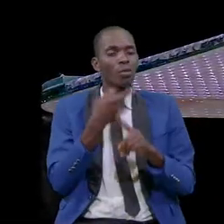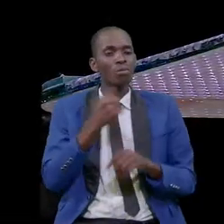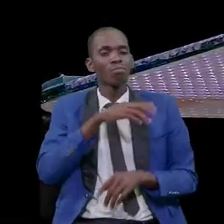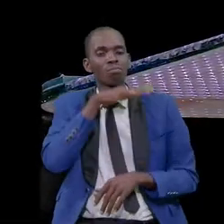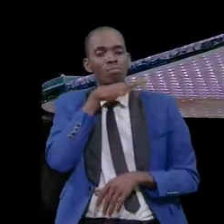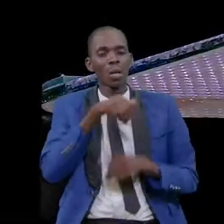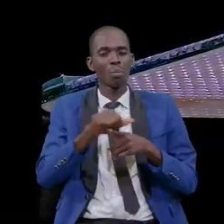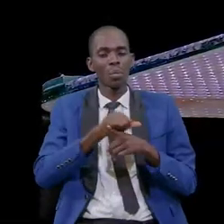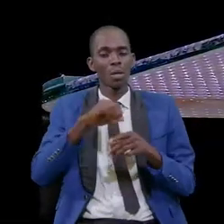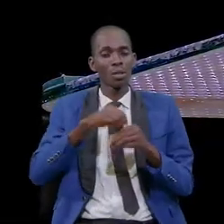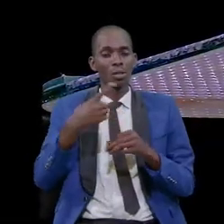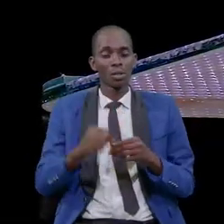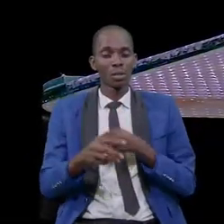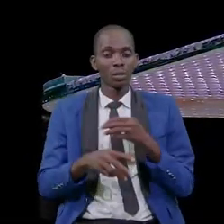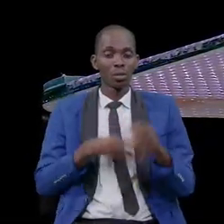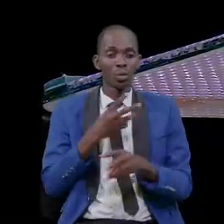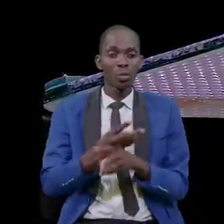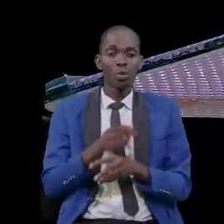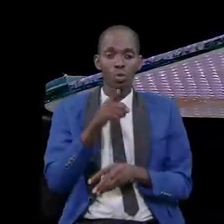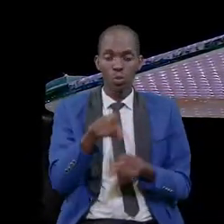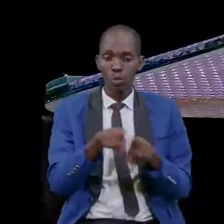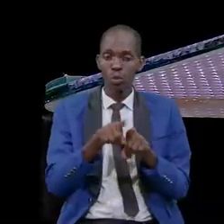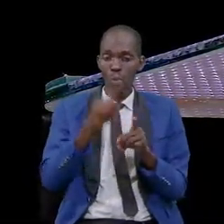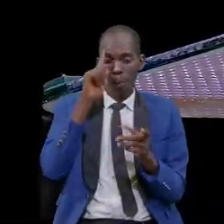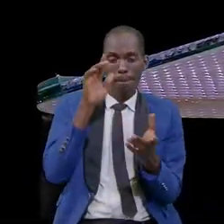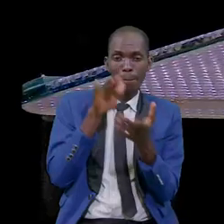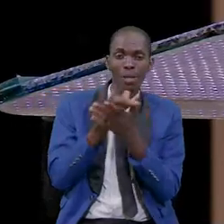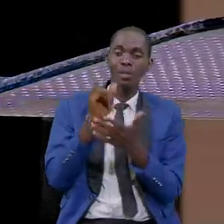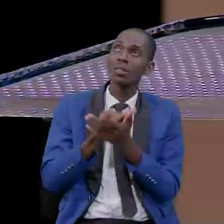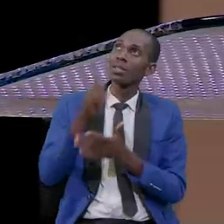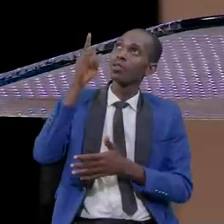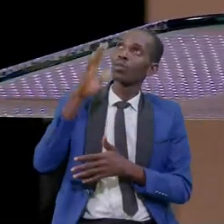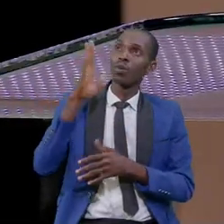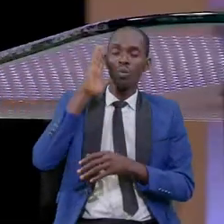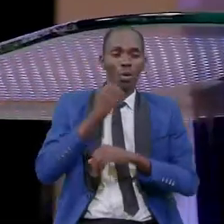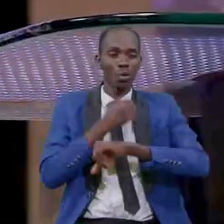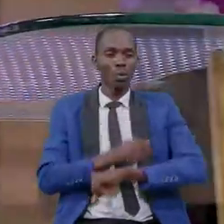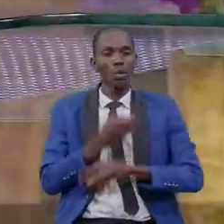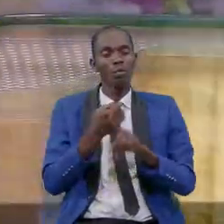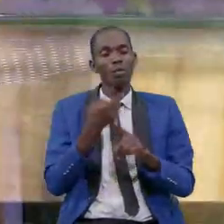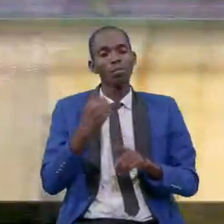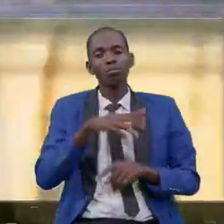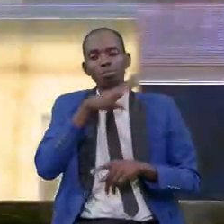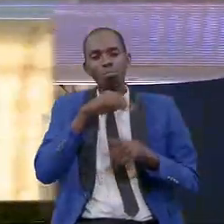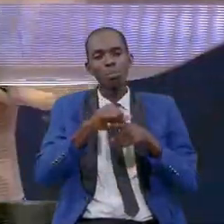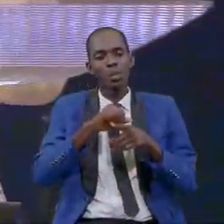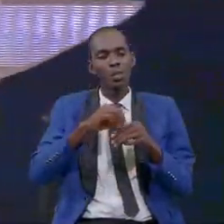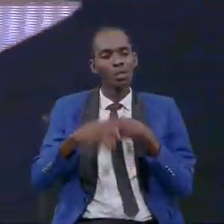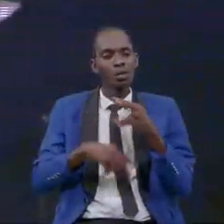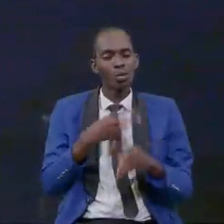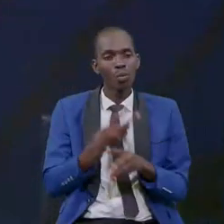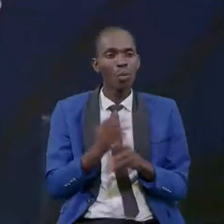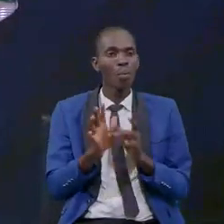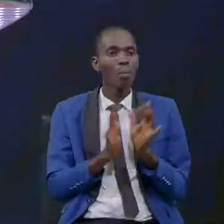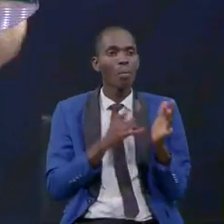Et si vous croyez que le Seigneur vous préservera de la pollution, de la souillure, de l'abomination du pays, alors il n'a